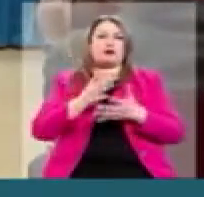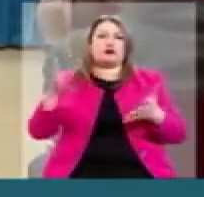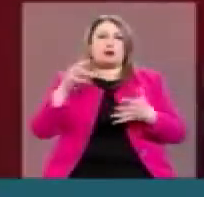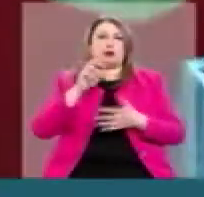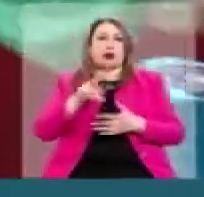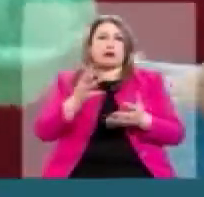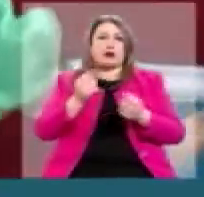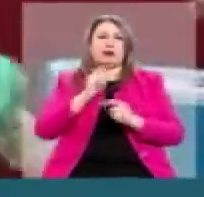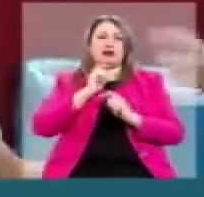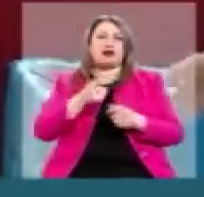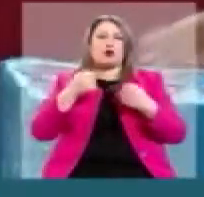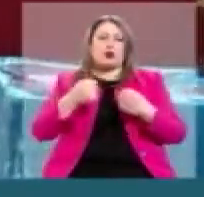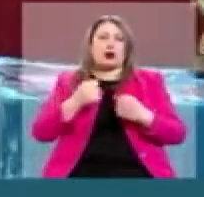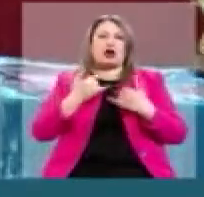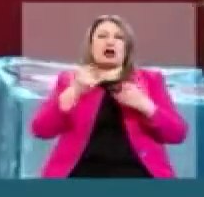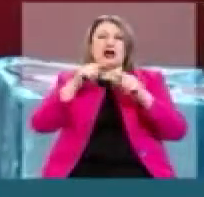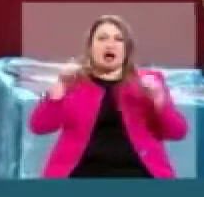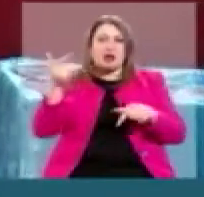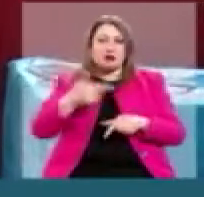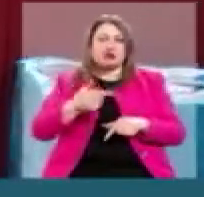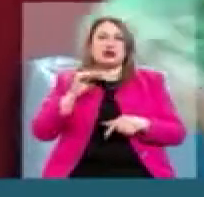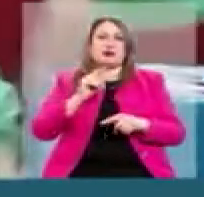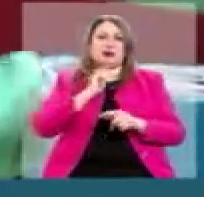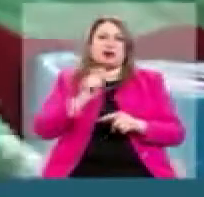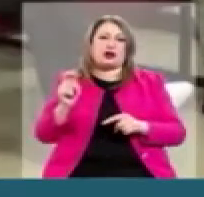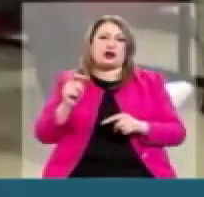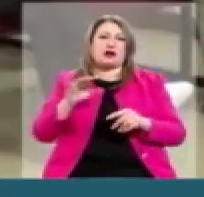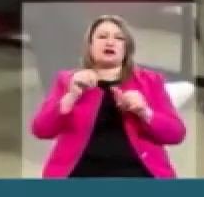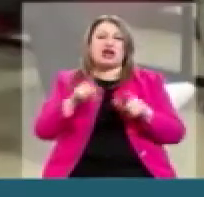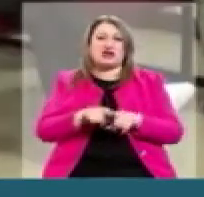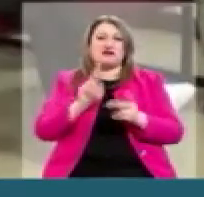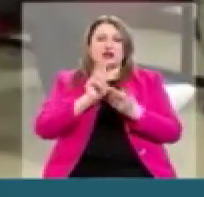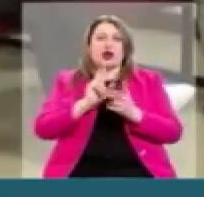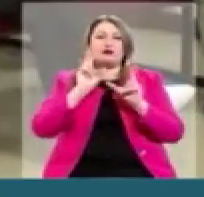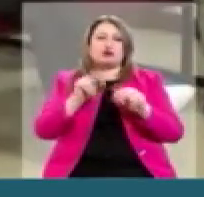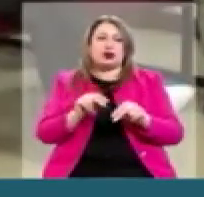баллы, получили призовые кубки, почетные грамоты и поощрительные подарки. Подобные встречи,